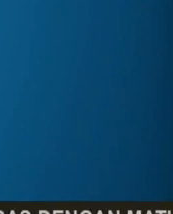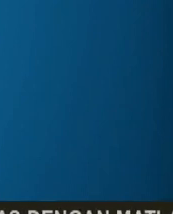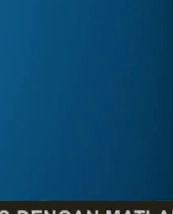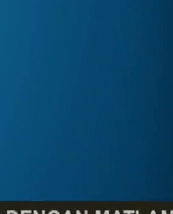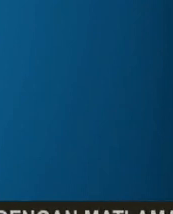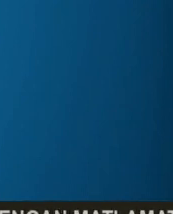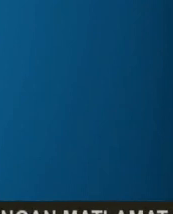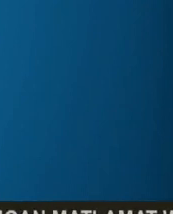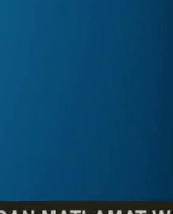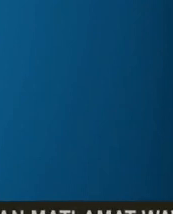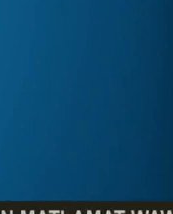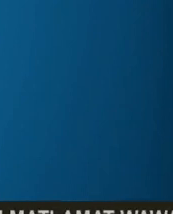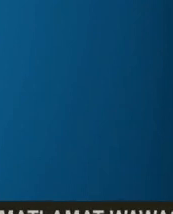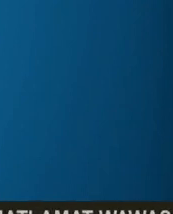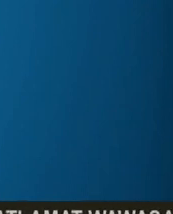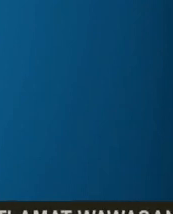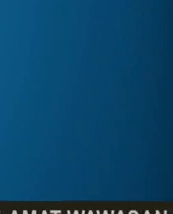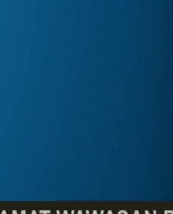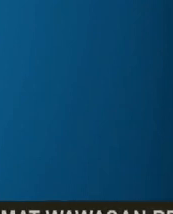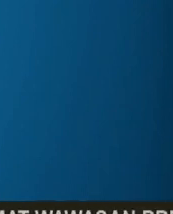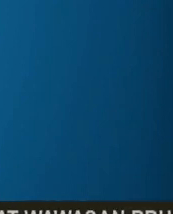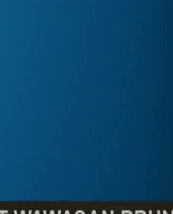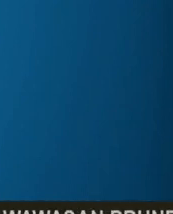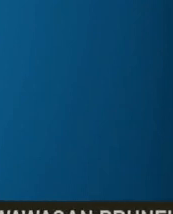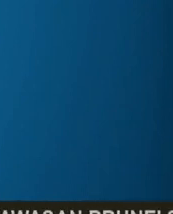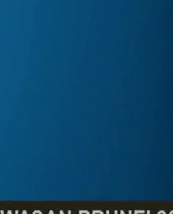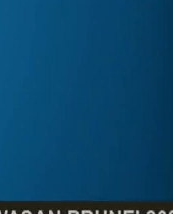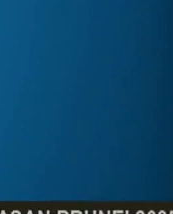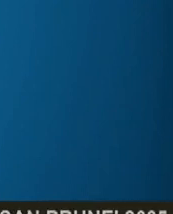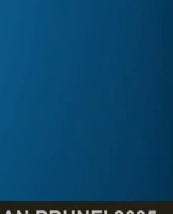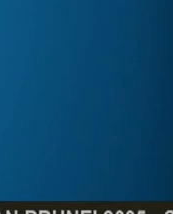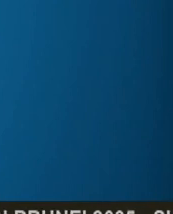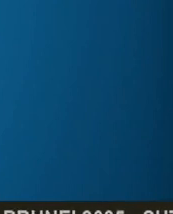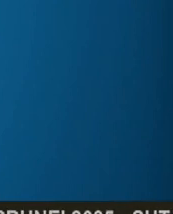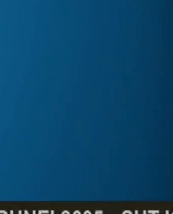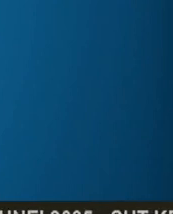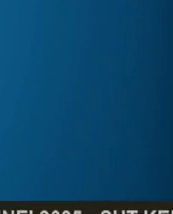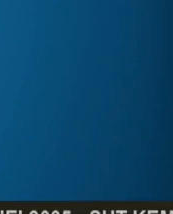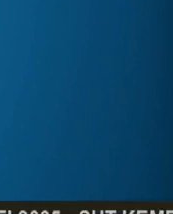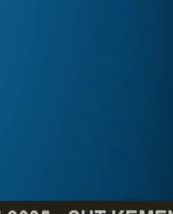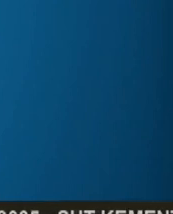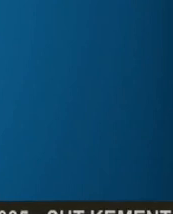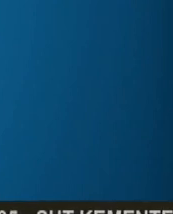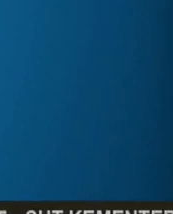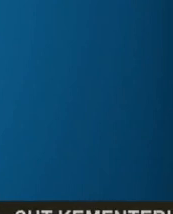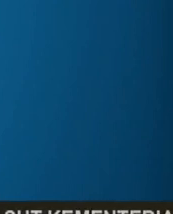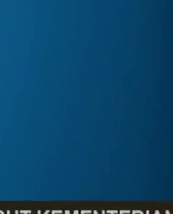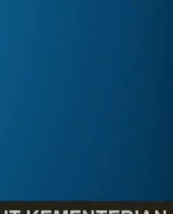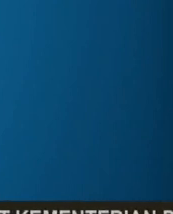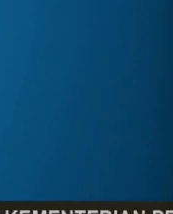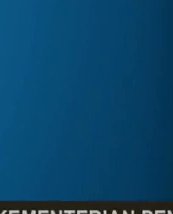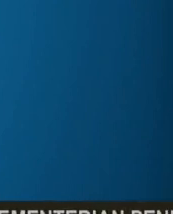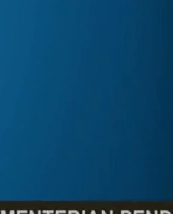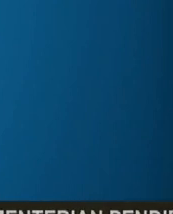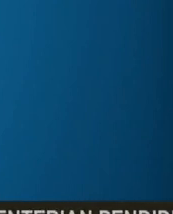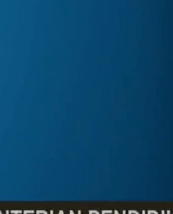majikan kode.com sebanyak 160 Ringgit bagi kesalahan pertama yang 320 Ringgit pagi